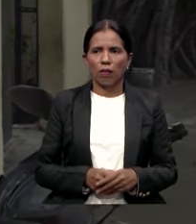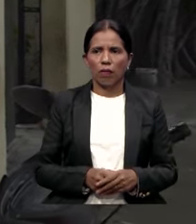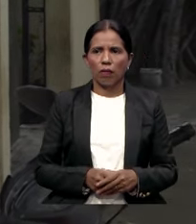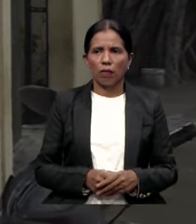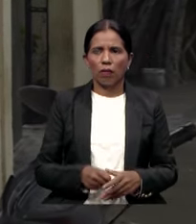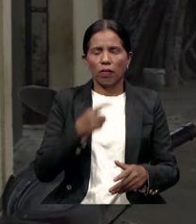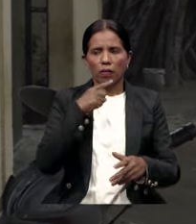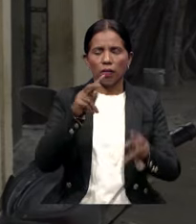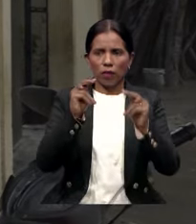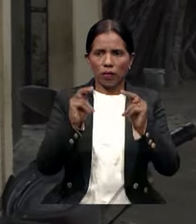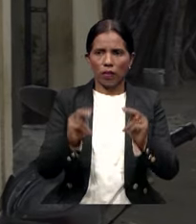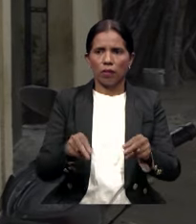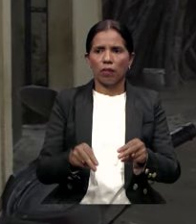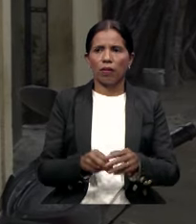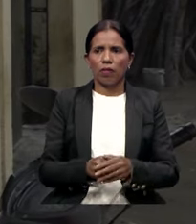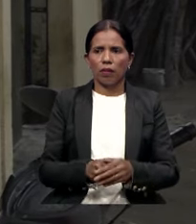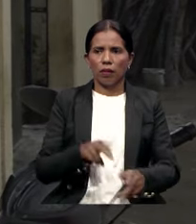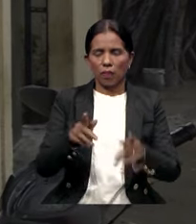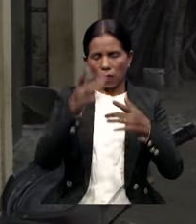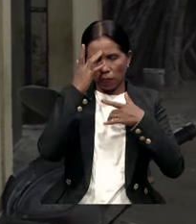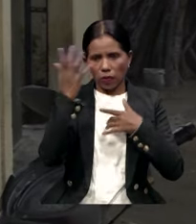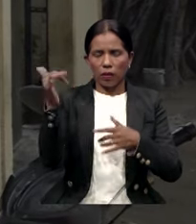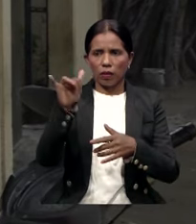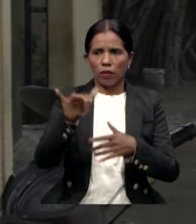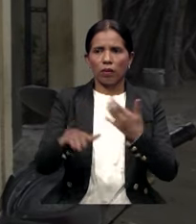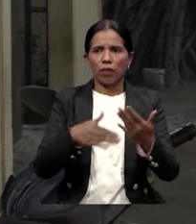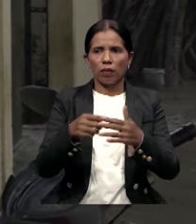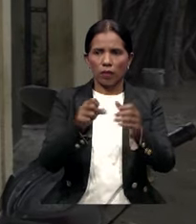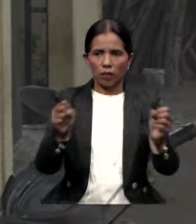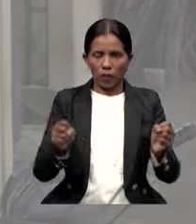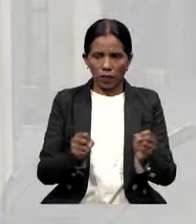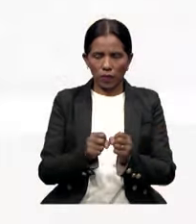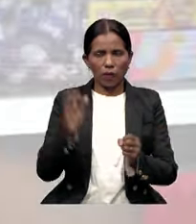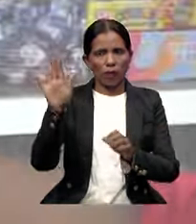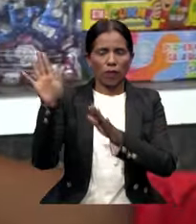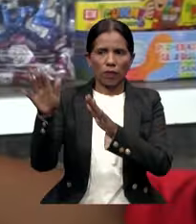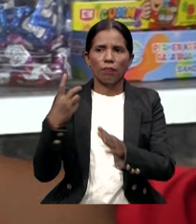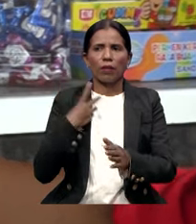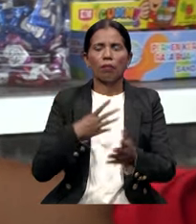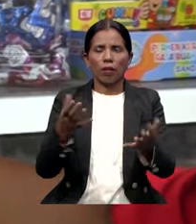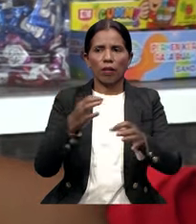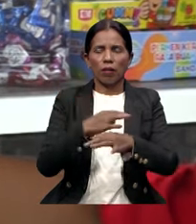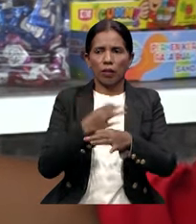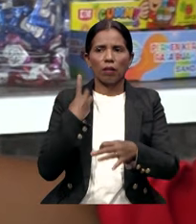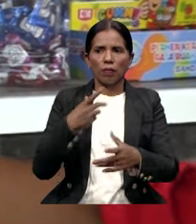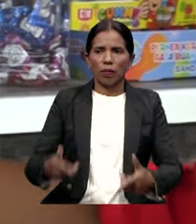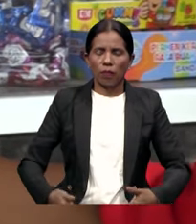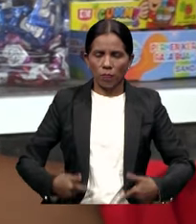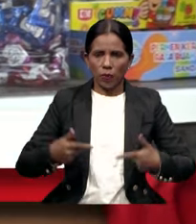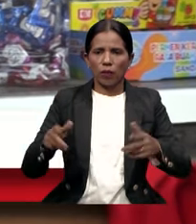hatam ba ia nesidare pasiente sino o nesidare komunidade sini ia suku o ia rura ami hakara khadia mine moris loke